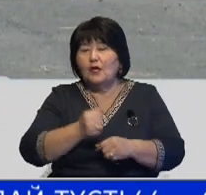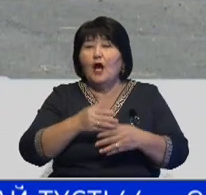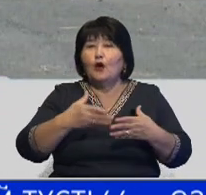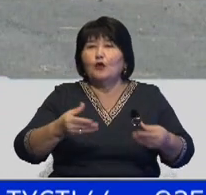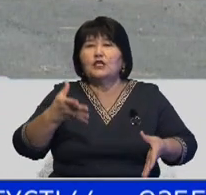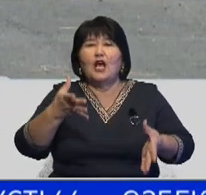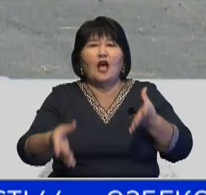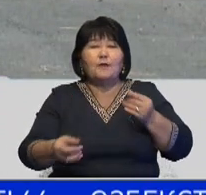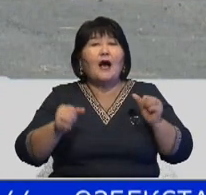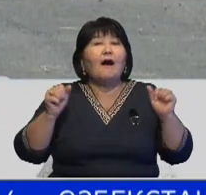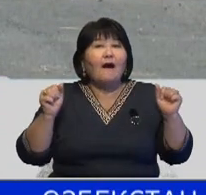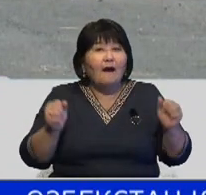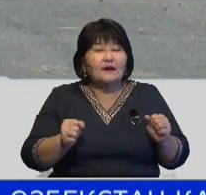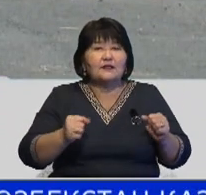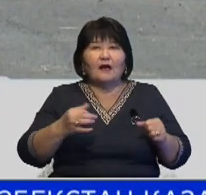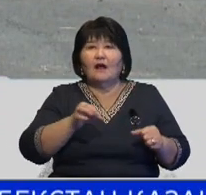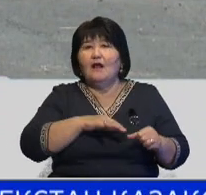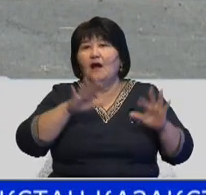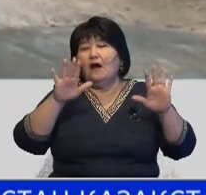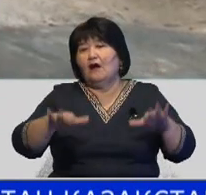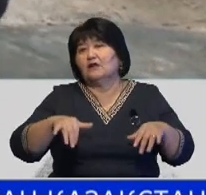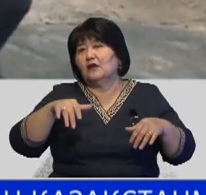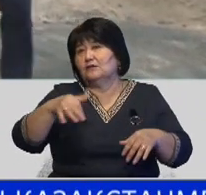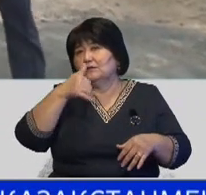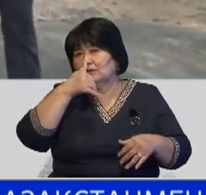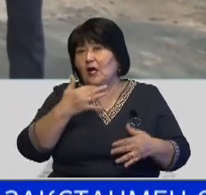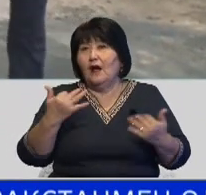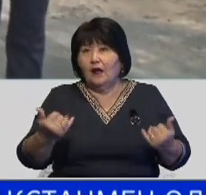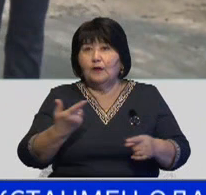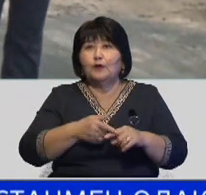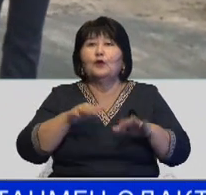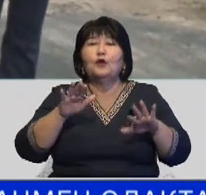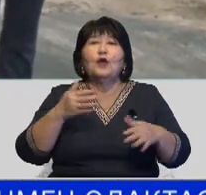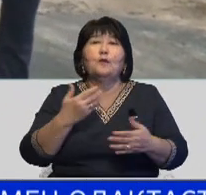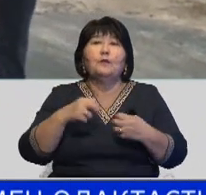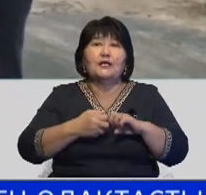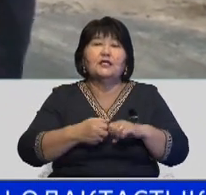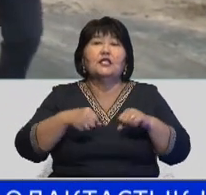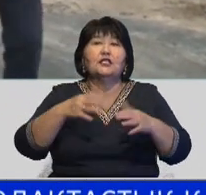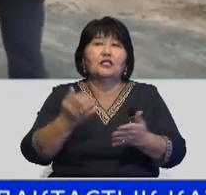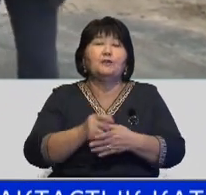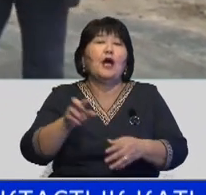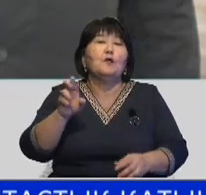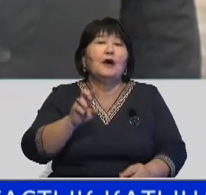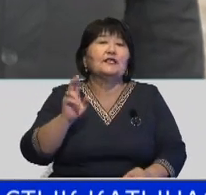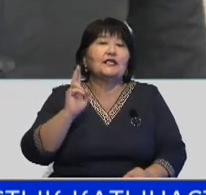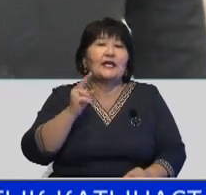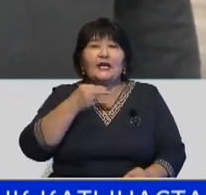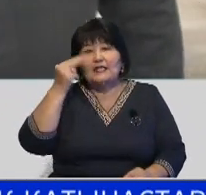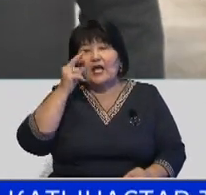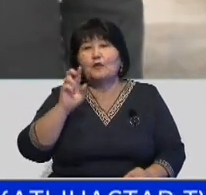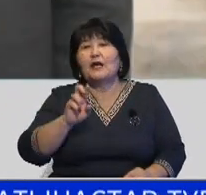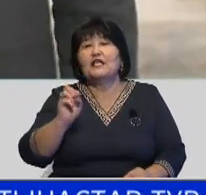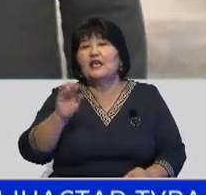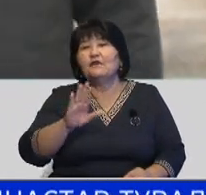көктемде балшықтан, ал қыста қалың қардан жүру мүмкін емес. Енді міне бұл мәселе шешімін тапты. Батыс Еуропа Батыс Қытай халықаралық күре жолынан бастап